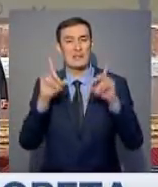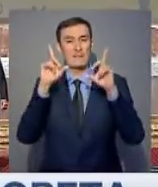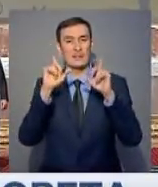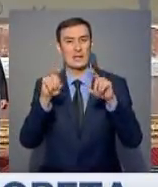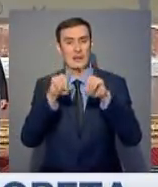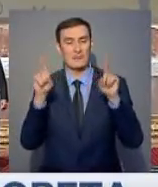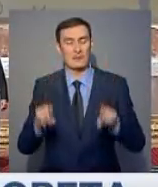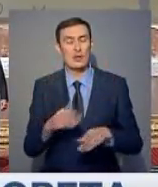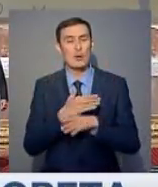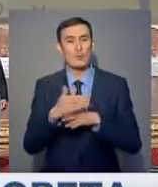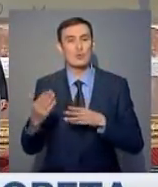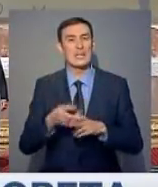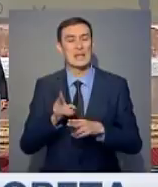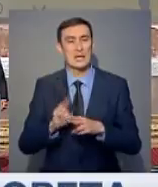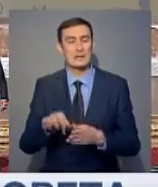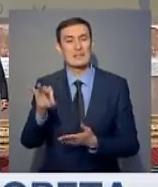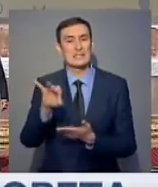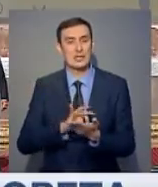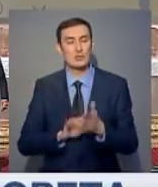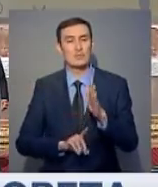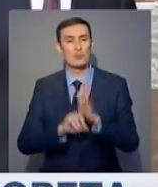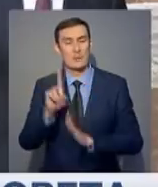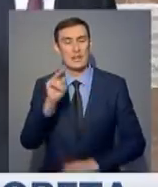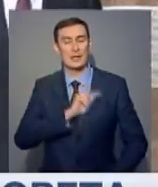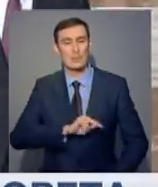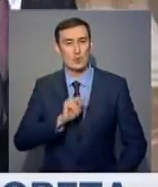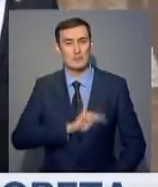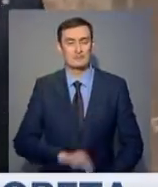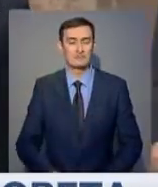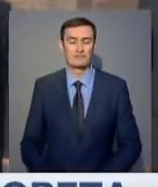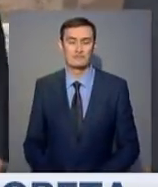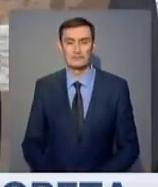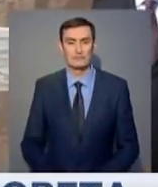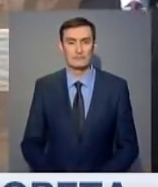после чего сразу же приступили к работе